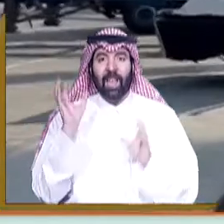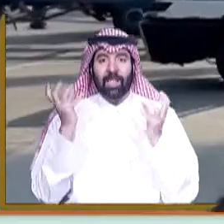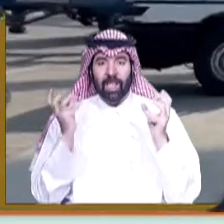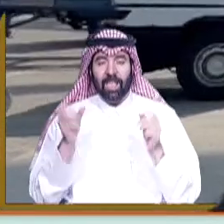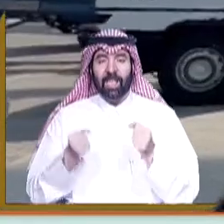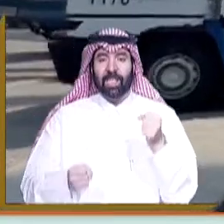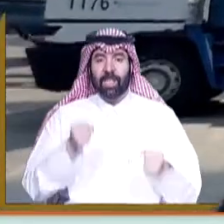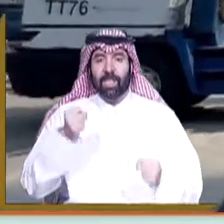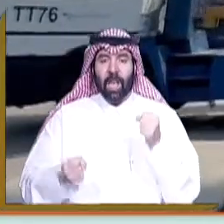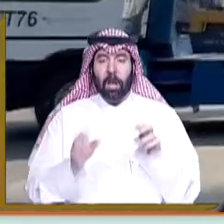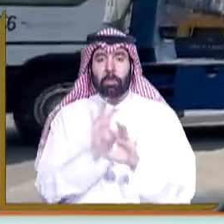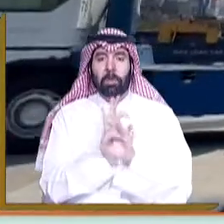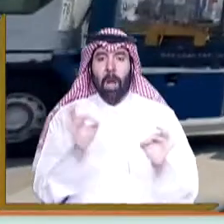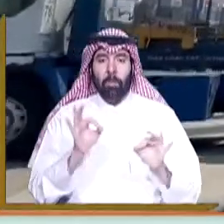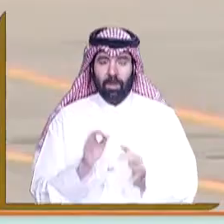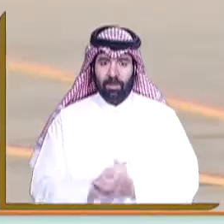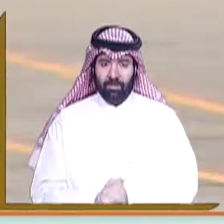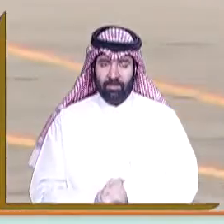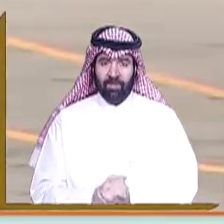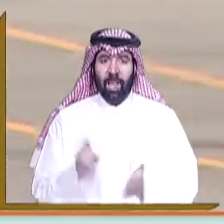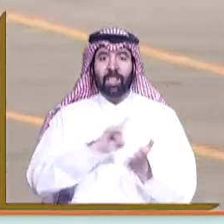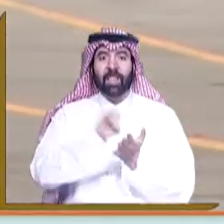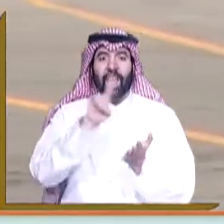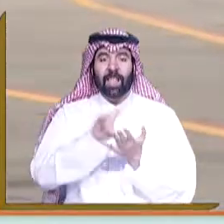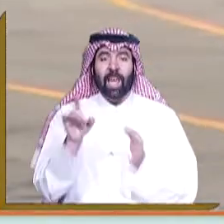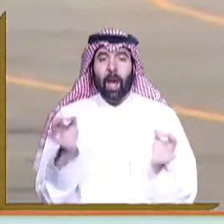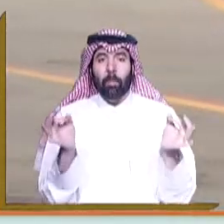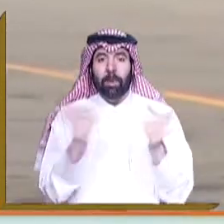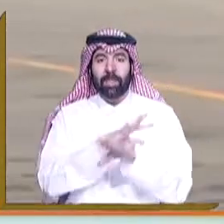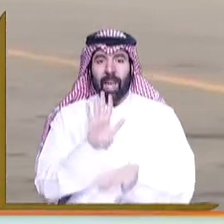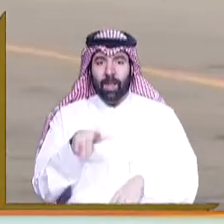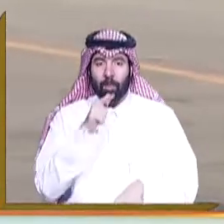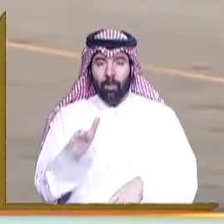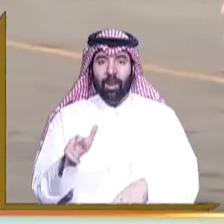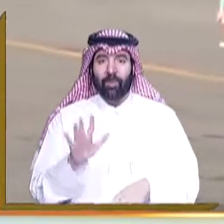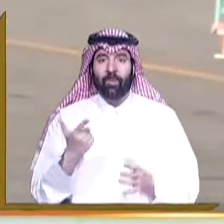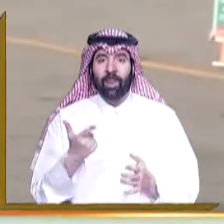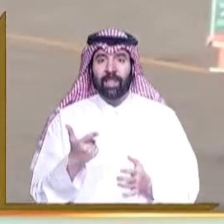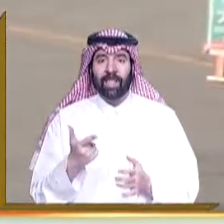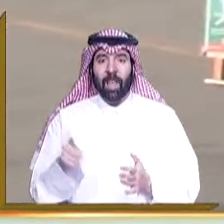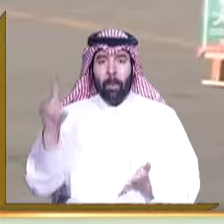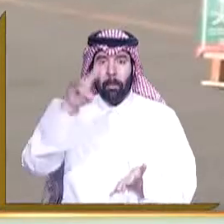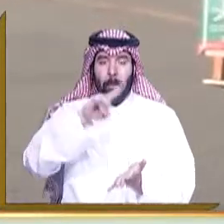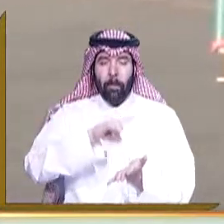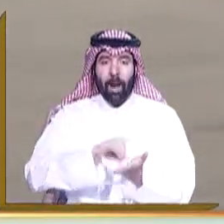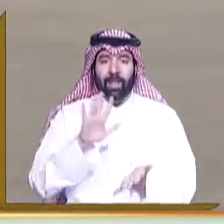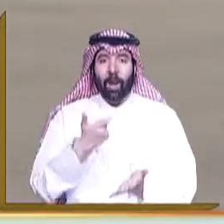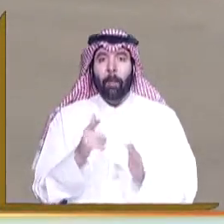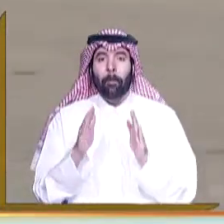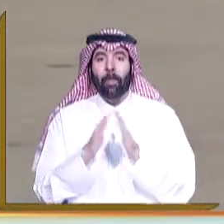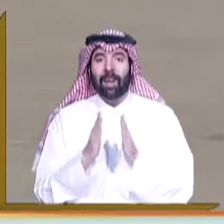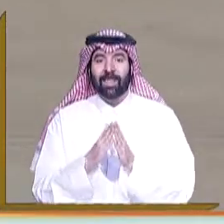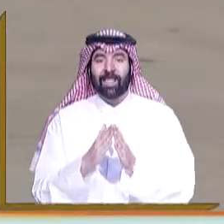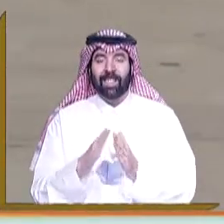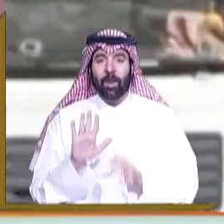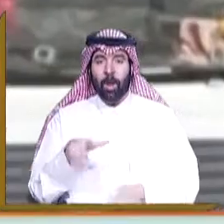بكامل تجهيزاتها. الطائرة 15 تحط رحالها في مطار العريش، جهود مستمرة وعمل